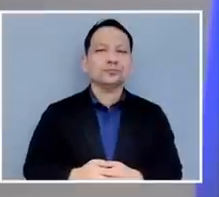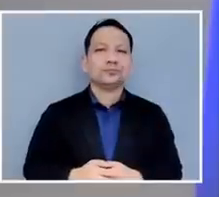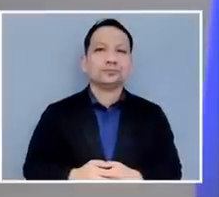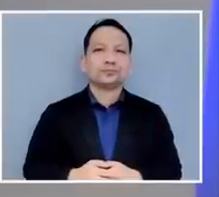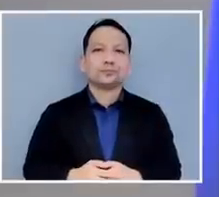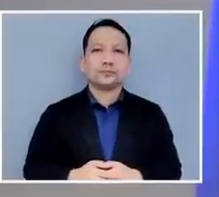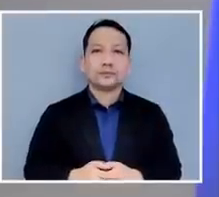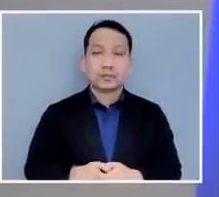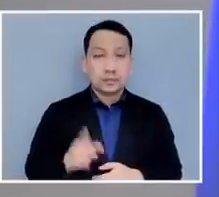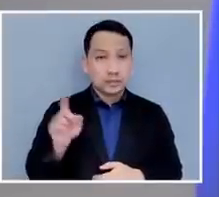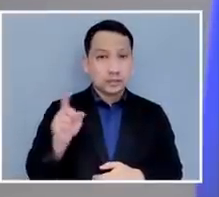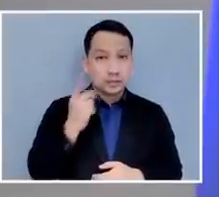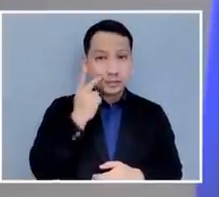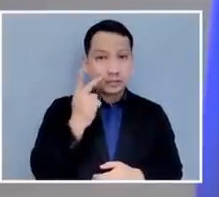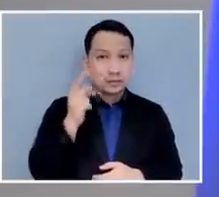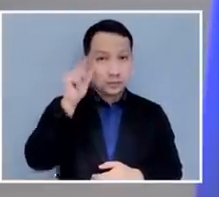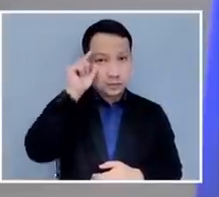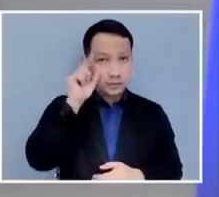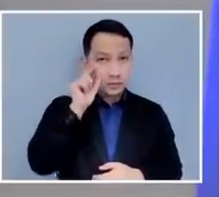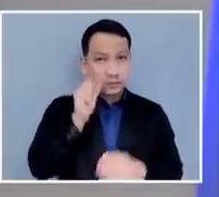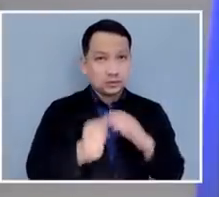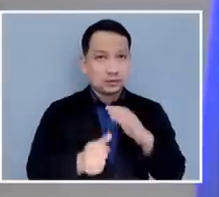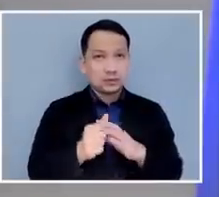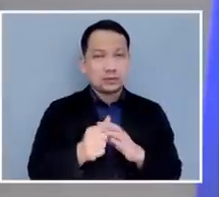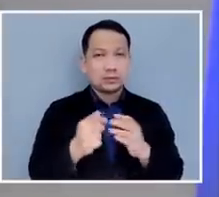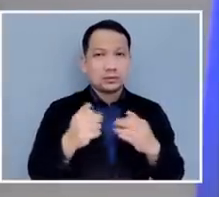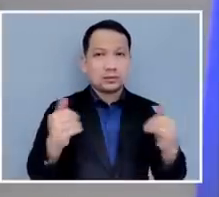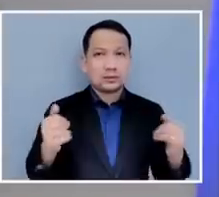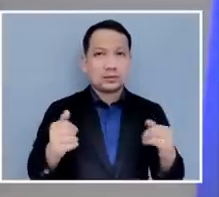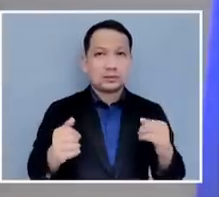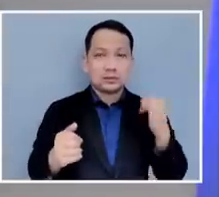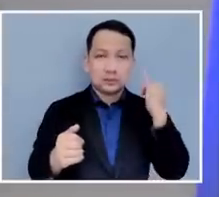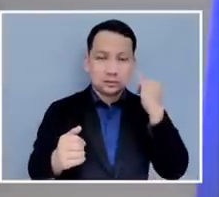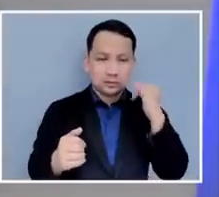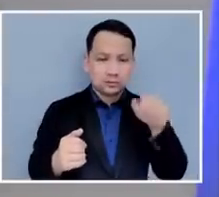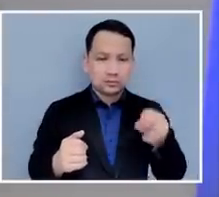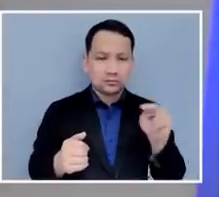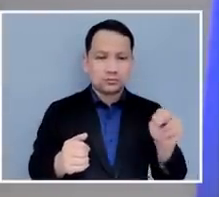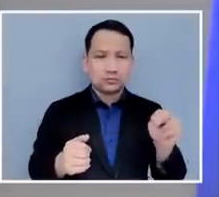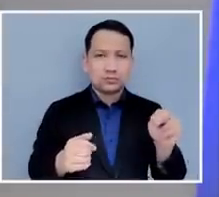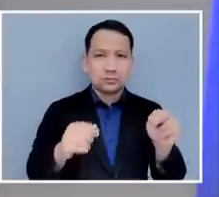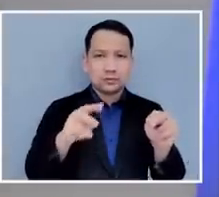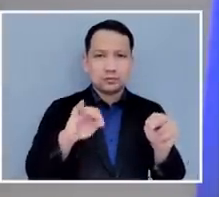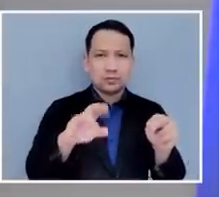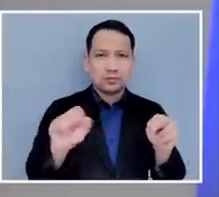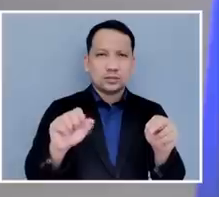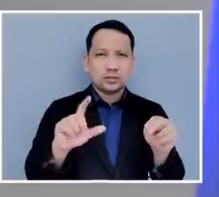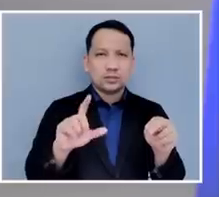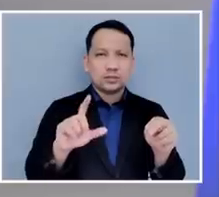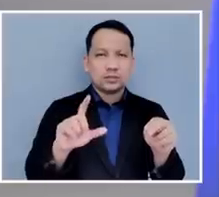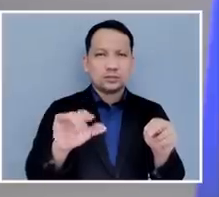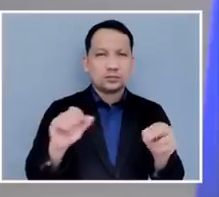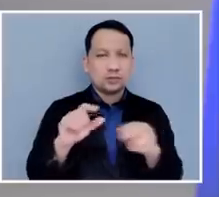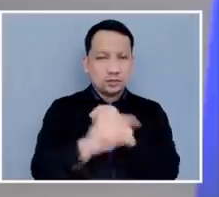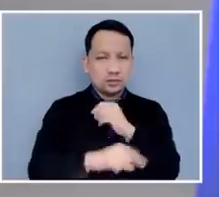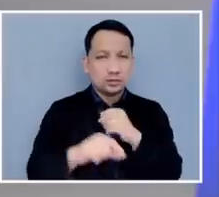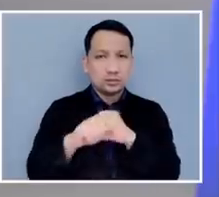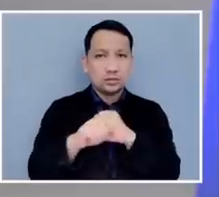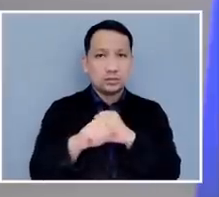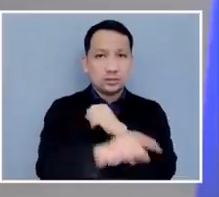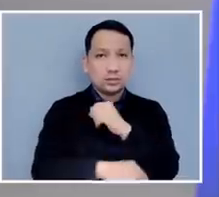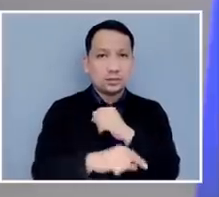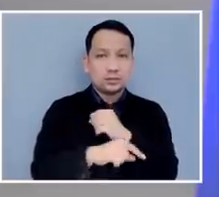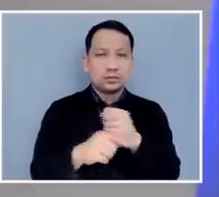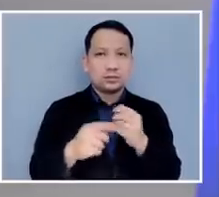Agaw pansin sa gender reveal ng mag-asawang June at Maris La Cuesta mula Lucena City, Quezon Province ang kanilang